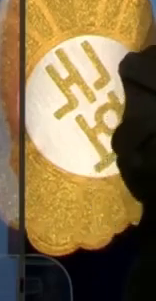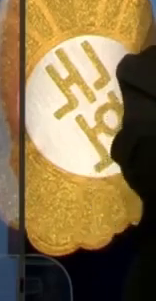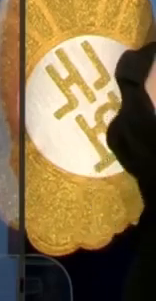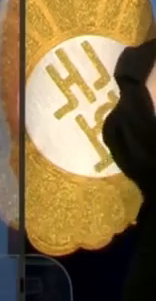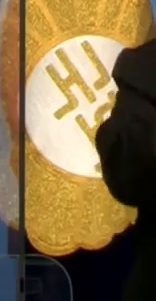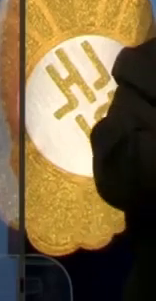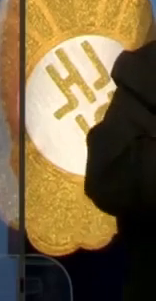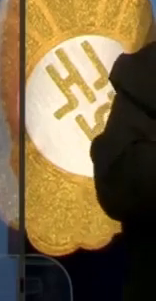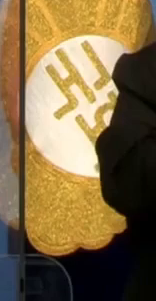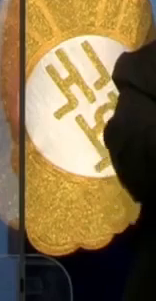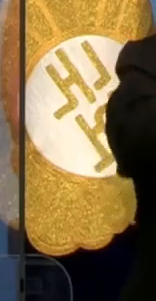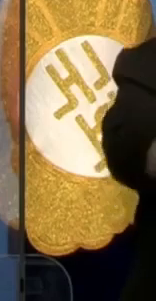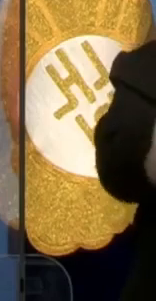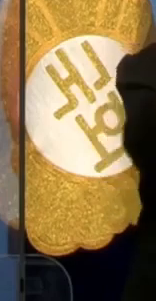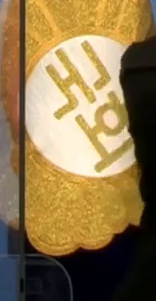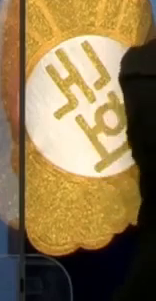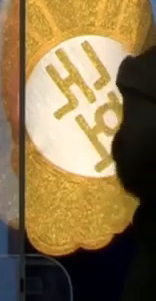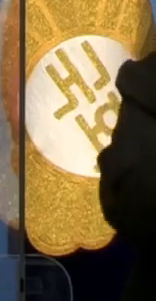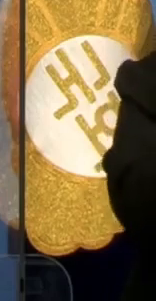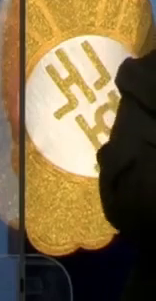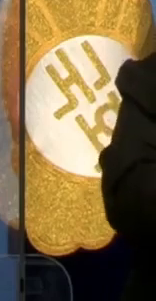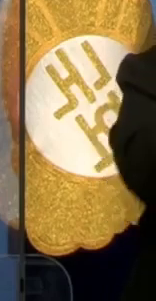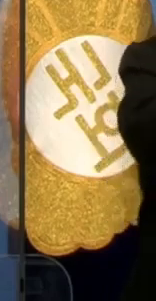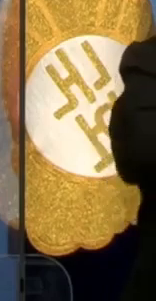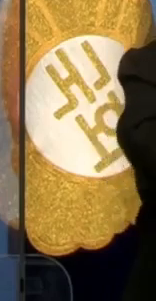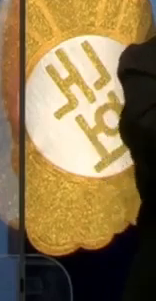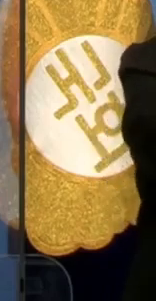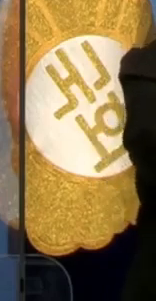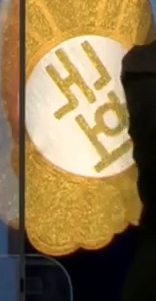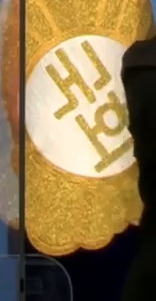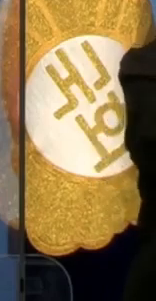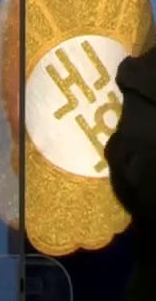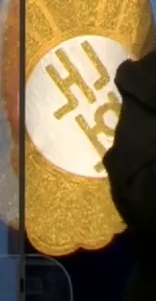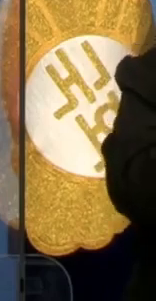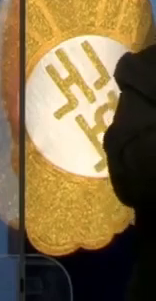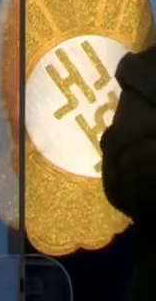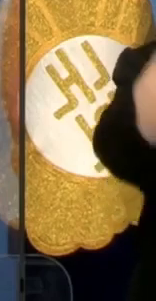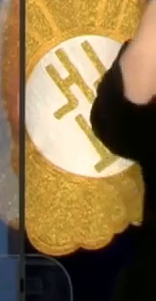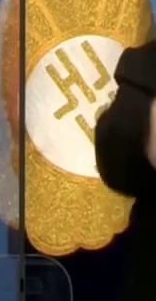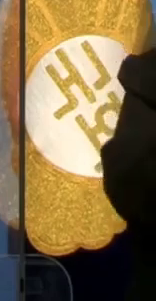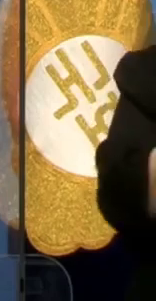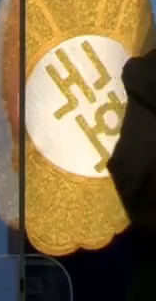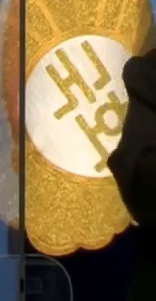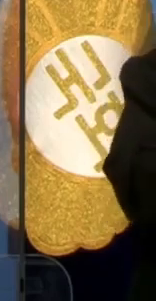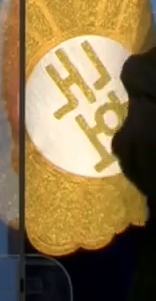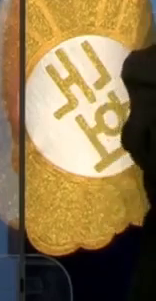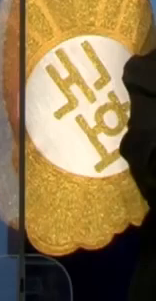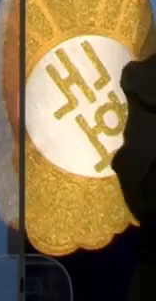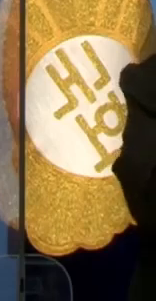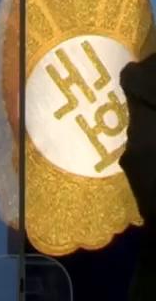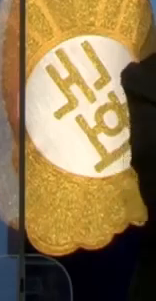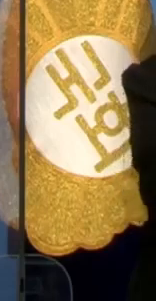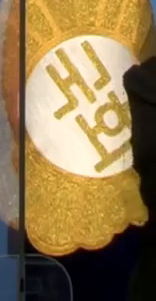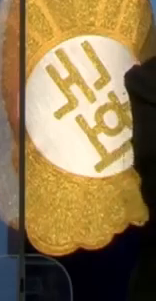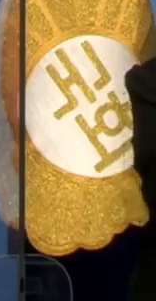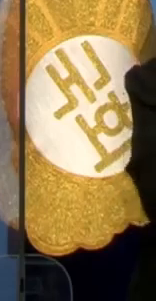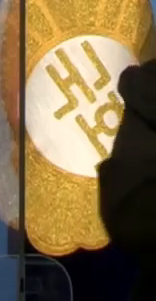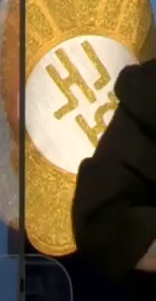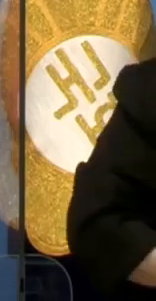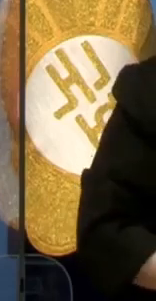지키고 법치주의를 정착시켜 자유민주주의에 기반한 대한민국을 만들어가는데 최선을 다하겠다는 다짐을 한